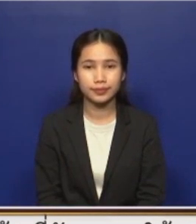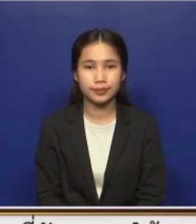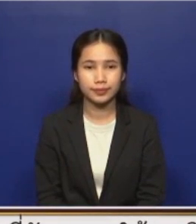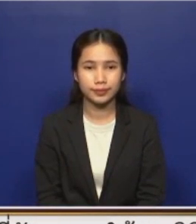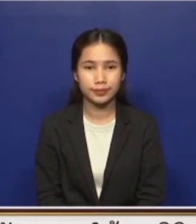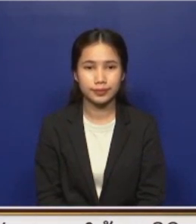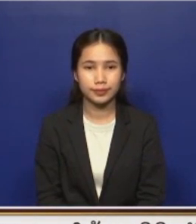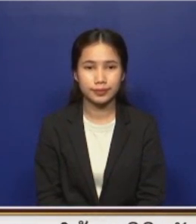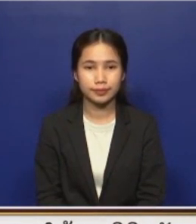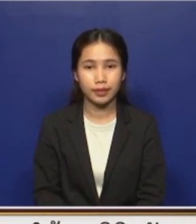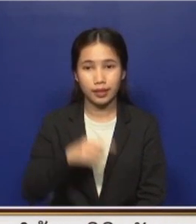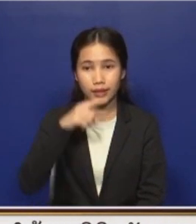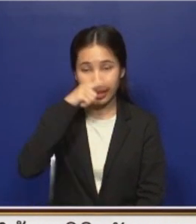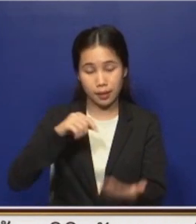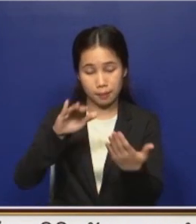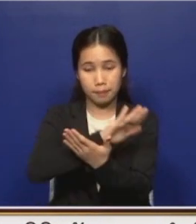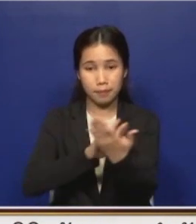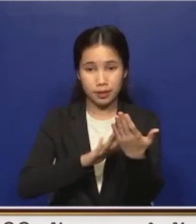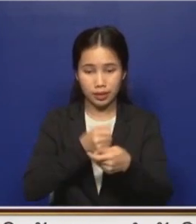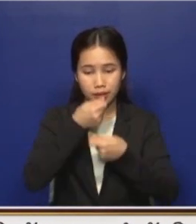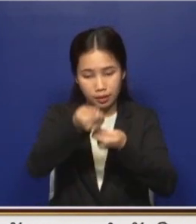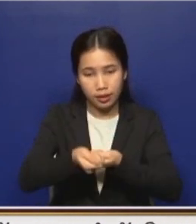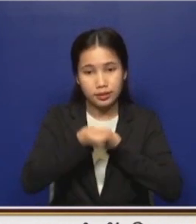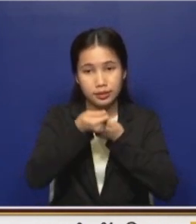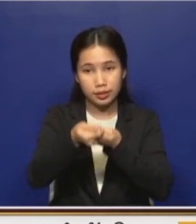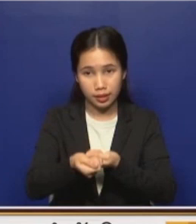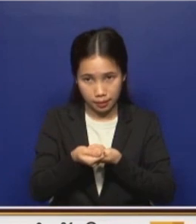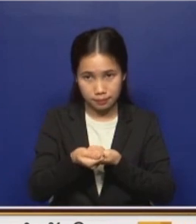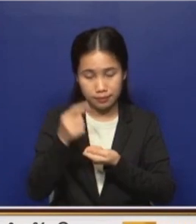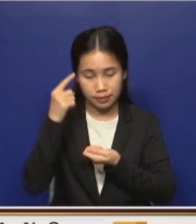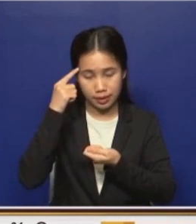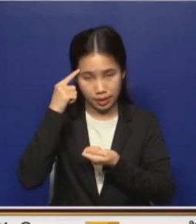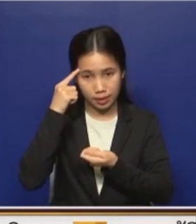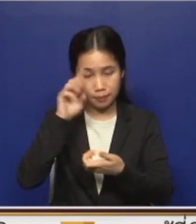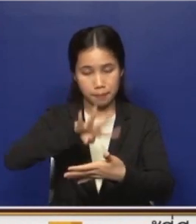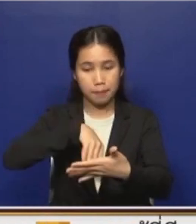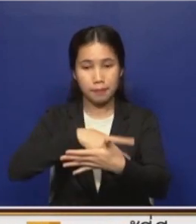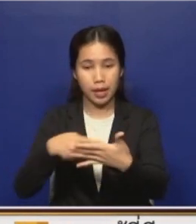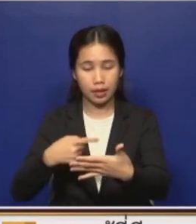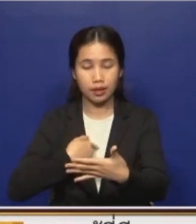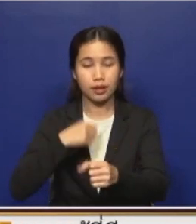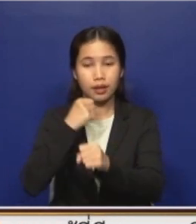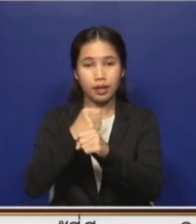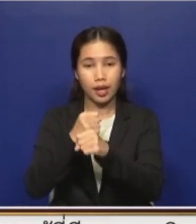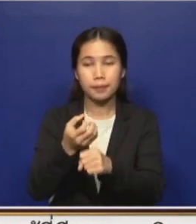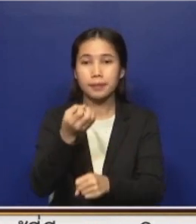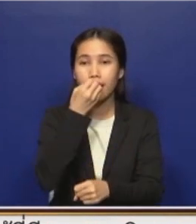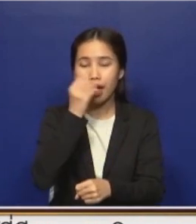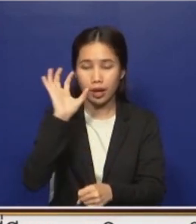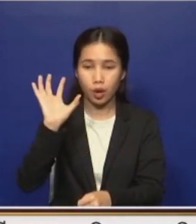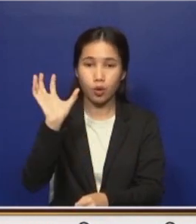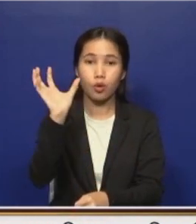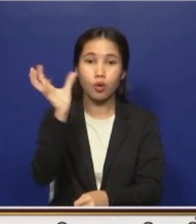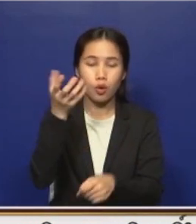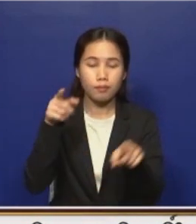แต่ล่าสุดรายงานขององค์การอาหารและเกษตรแห่งสหประชาชาติหรือ FAO ฮะเผยแพร่รายง